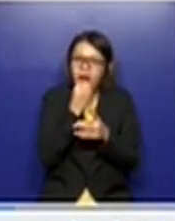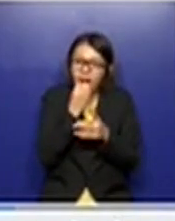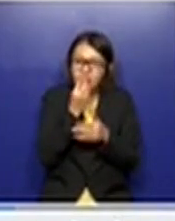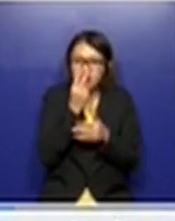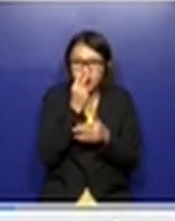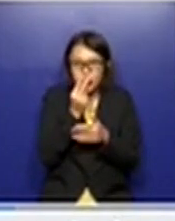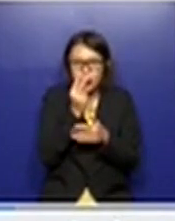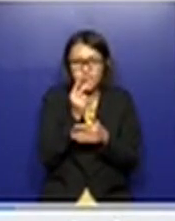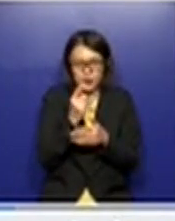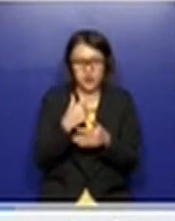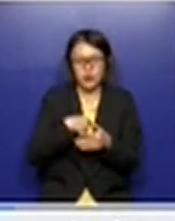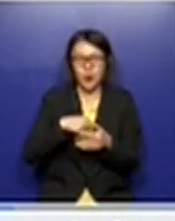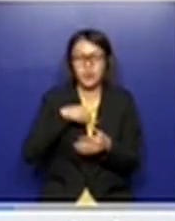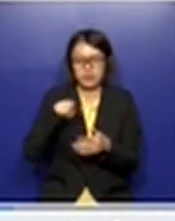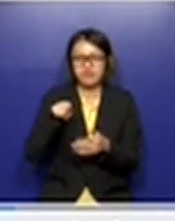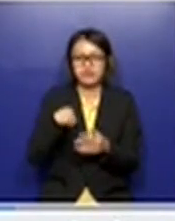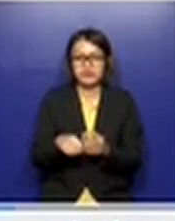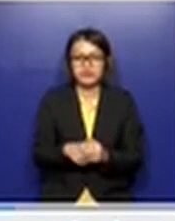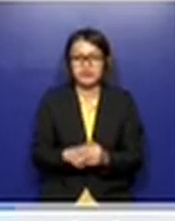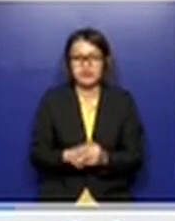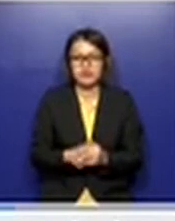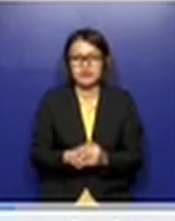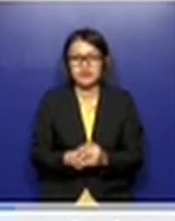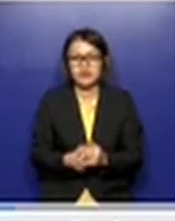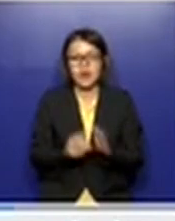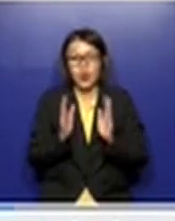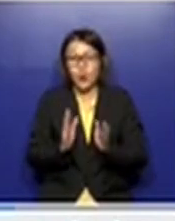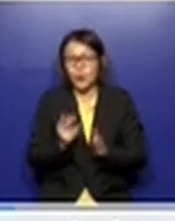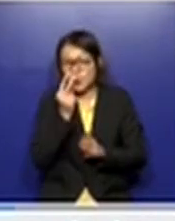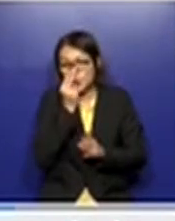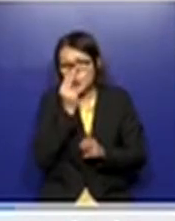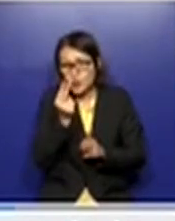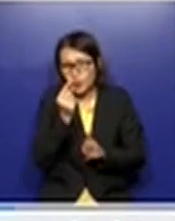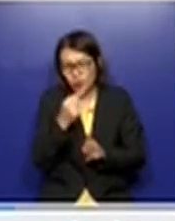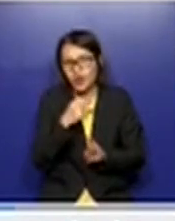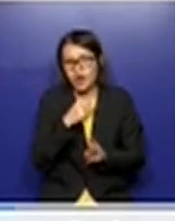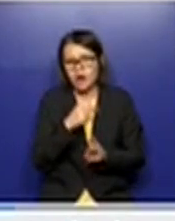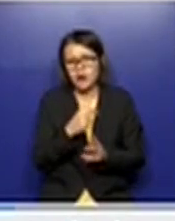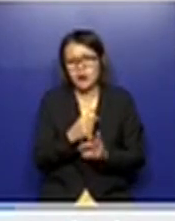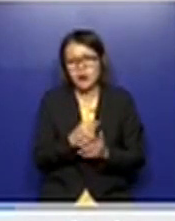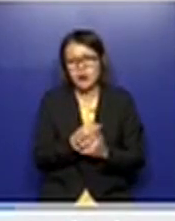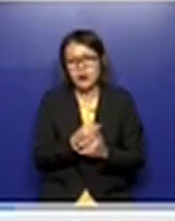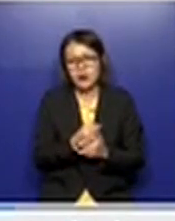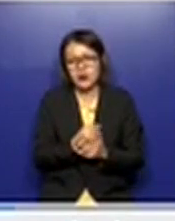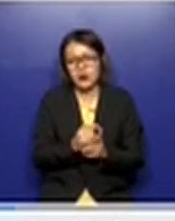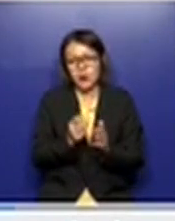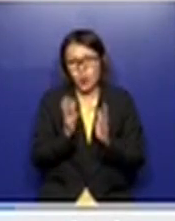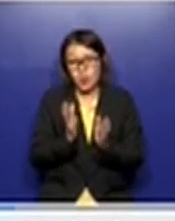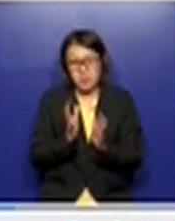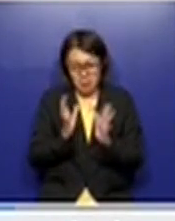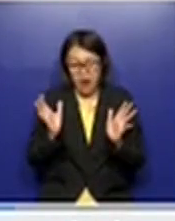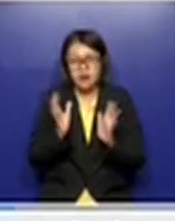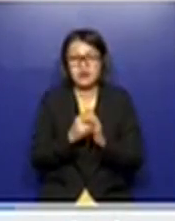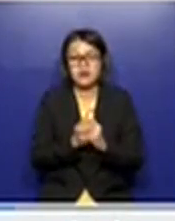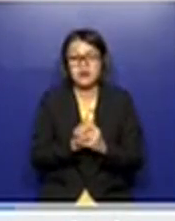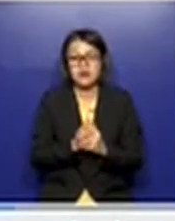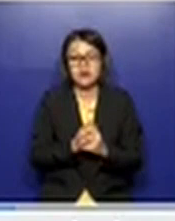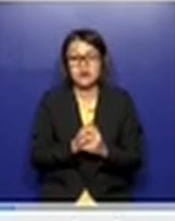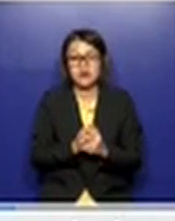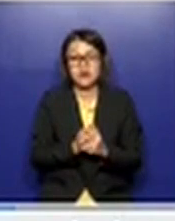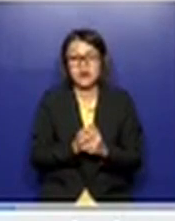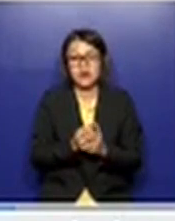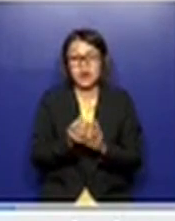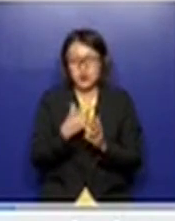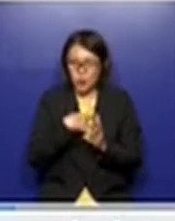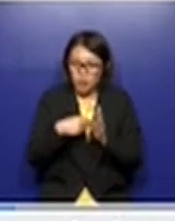ชมรายการนี้ของท่านและผมเชื่อว่าคนที่ดูรายการอาหารทั่วโลกเนี่ยมีอยู่หลายร้อยล้านผมเชื่อว่าเขาดูรายการ